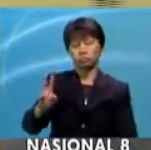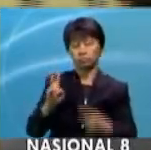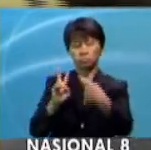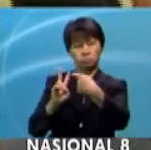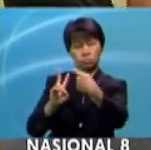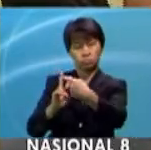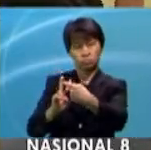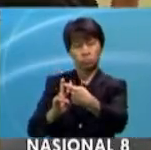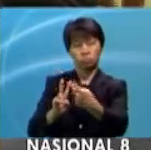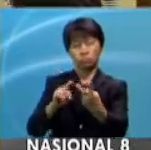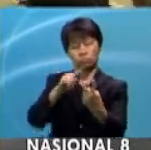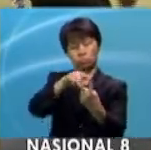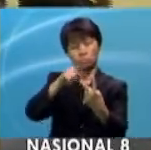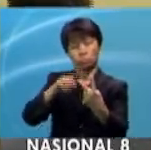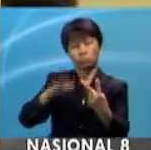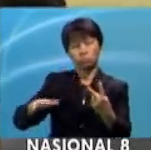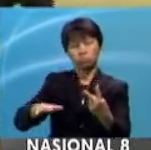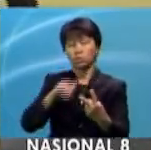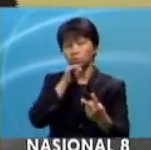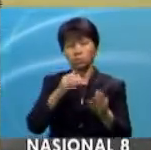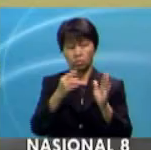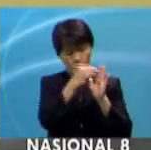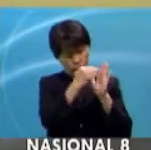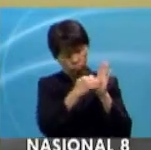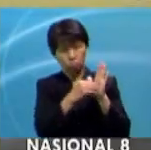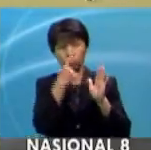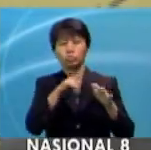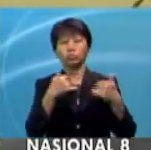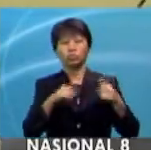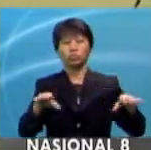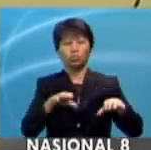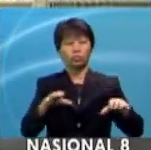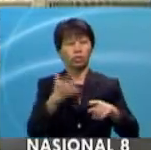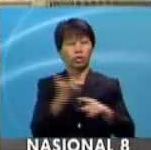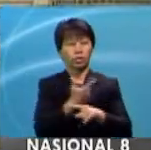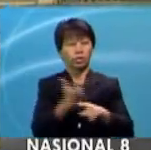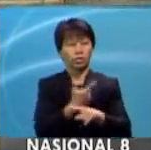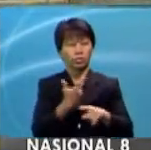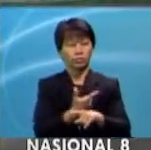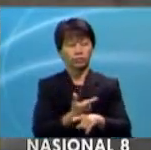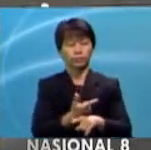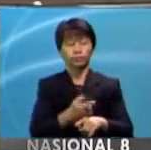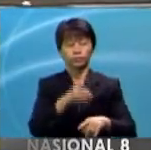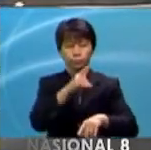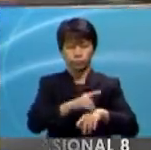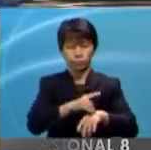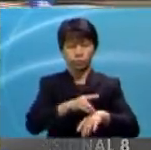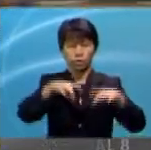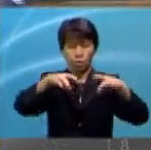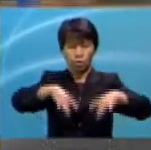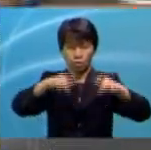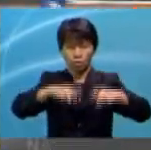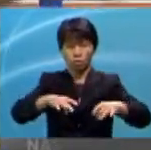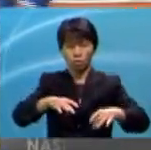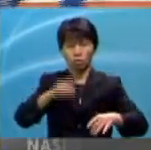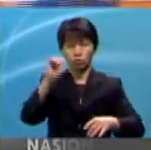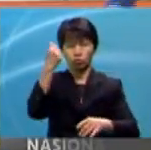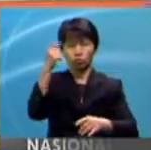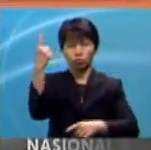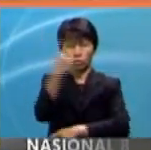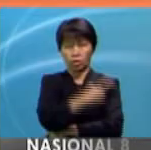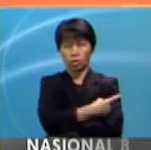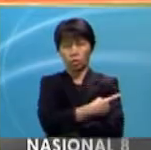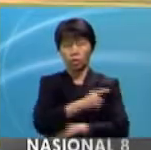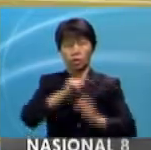Faizal dan Fitri Sahari tidak tersengarai untuk menjalani latihan di Austria selama 10 hari